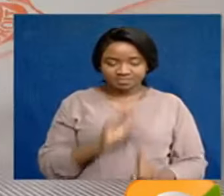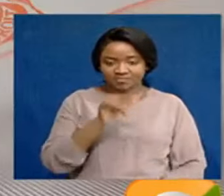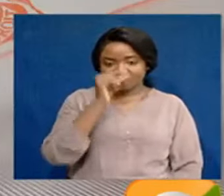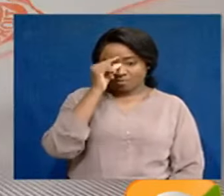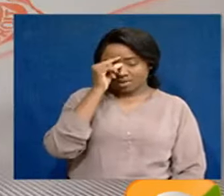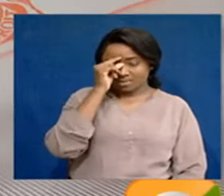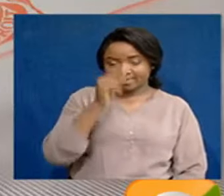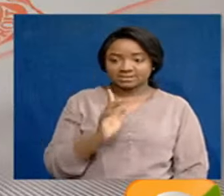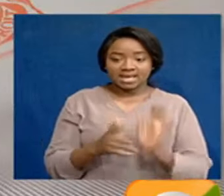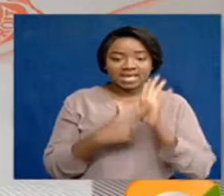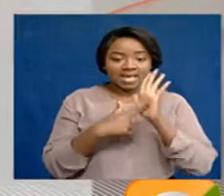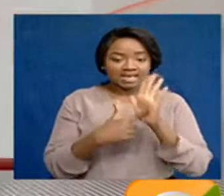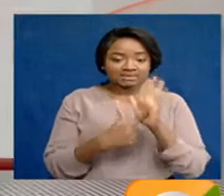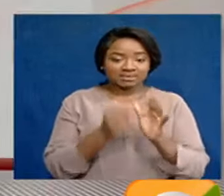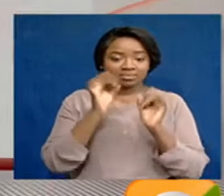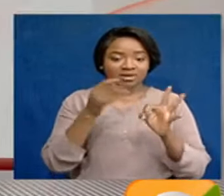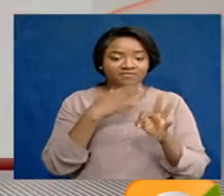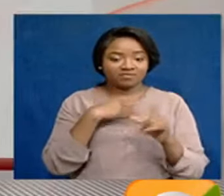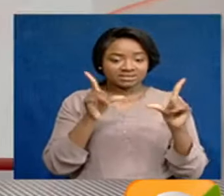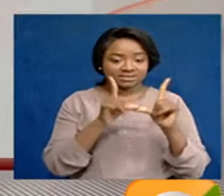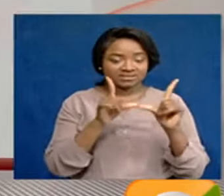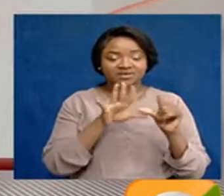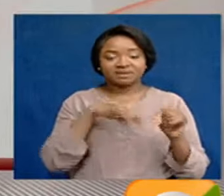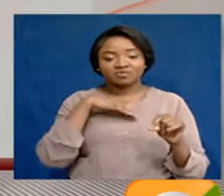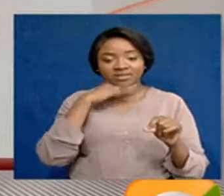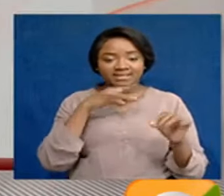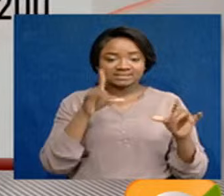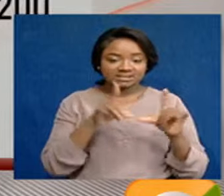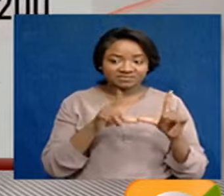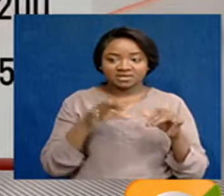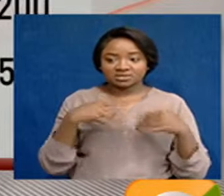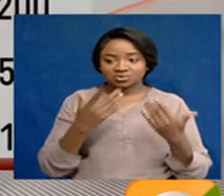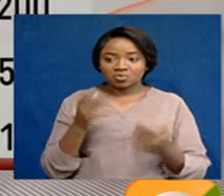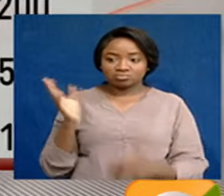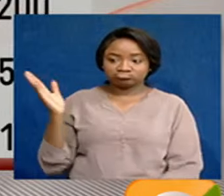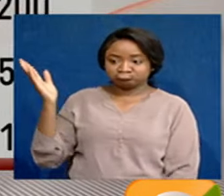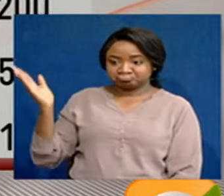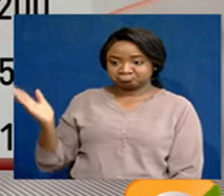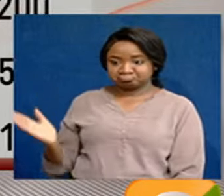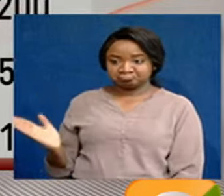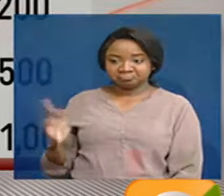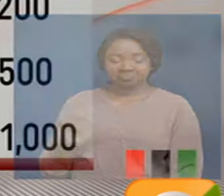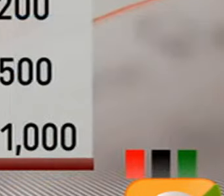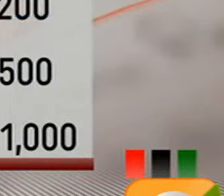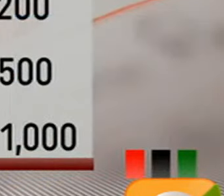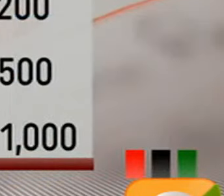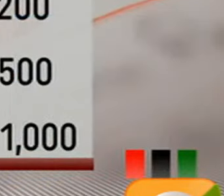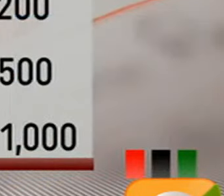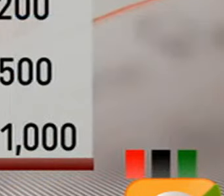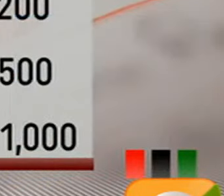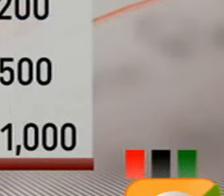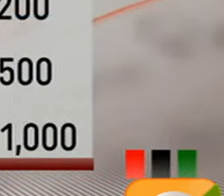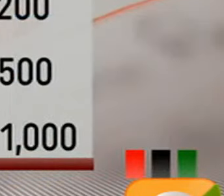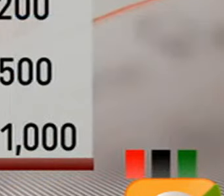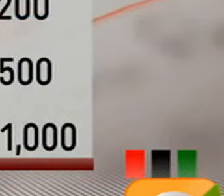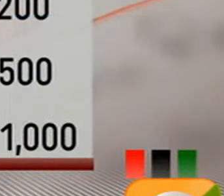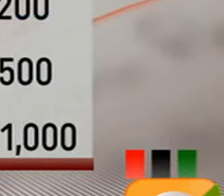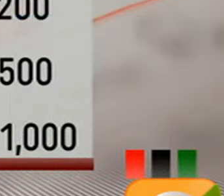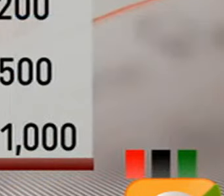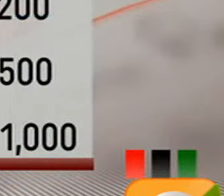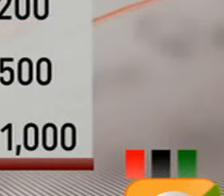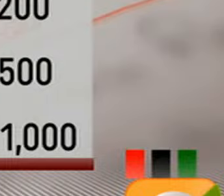kupata cheti cha kuzaliwa au cha kifo itabidi Mkenya kulipa shilingi 200 kutoka shilingi 50 huku usajili uliochelewa wa vyeti